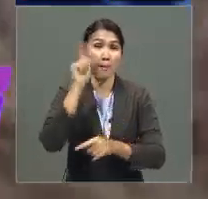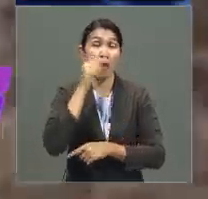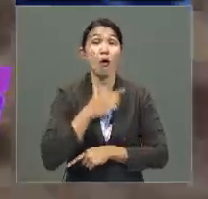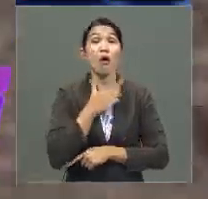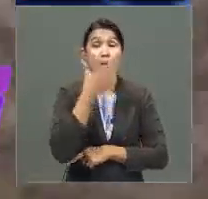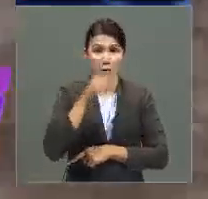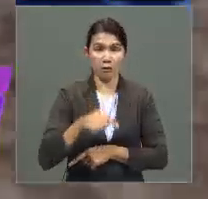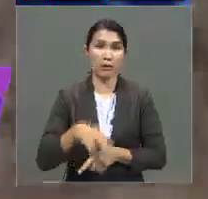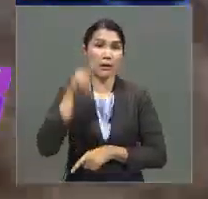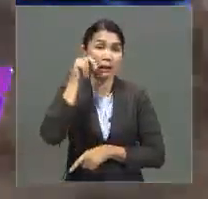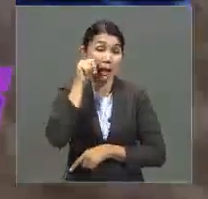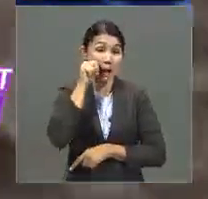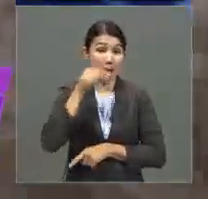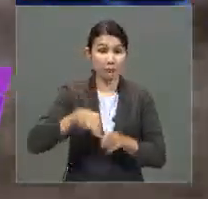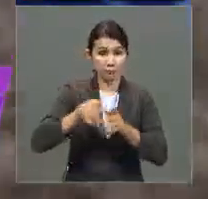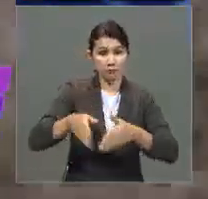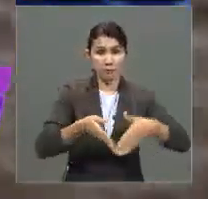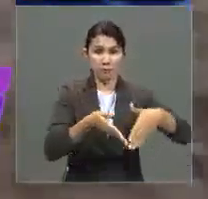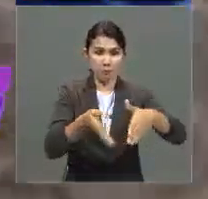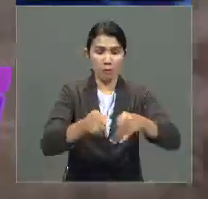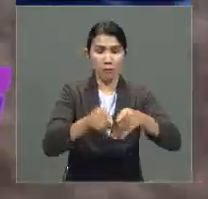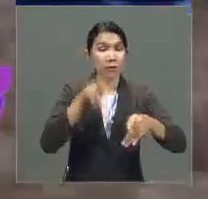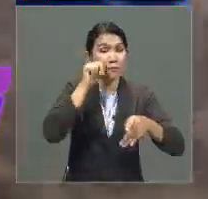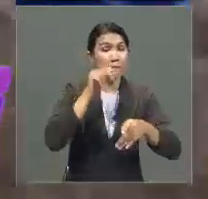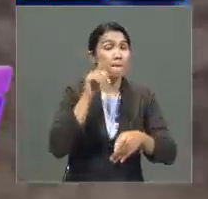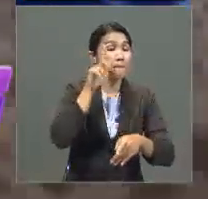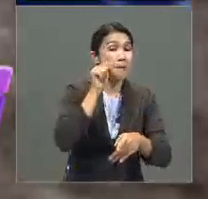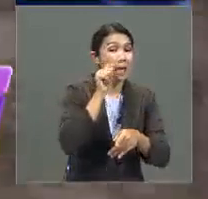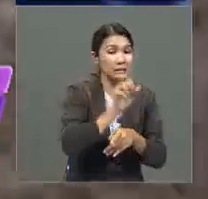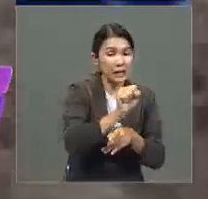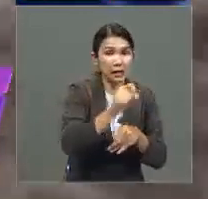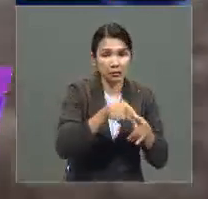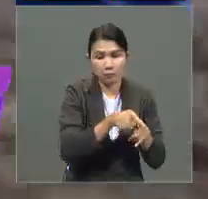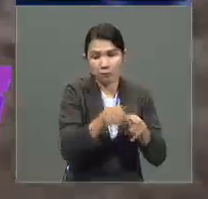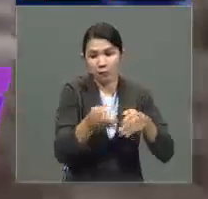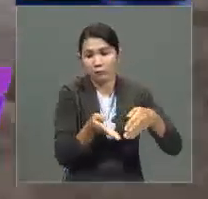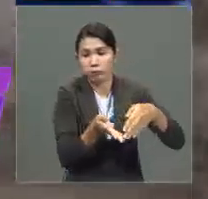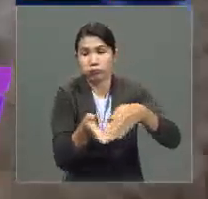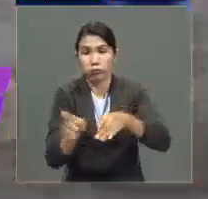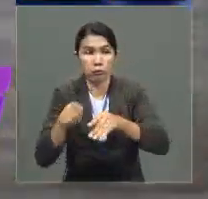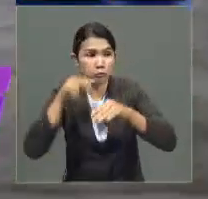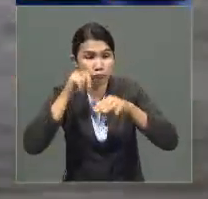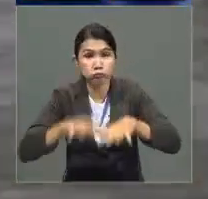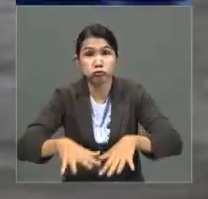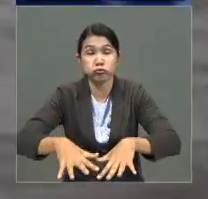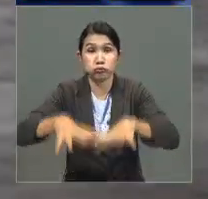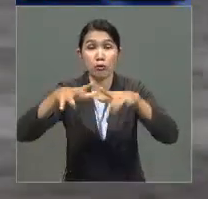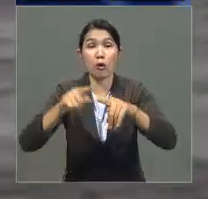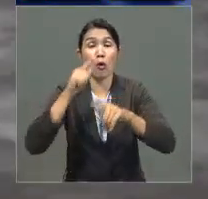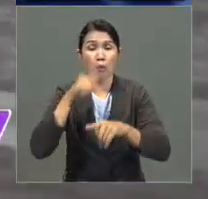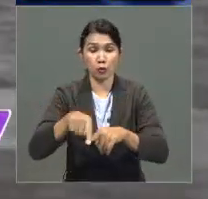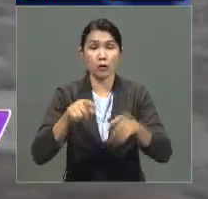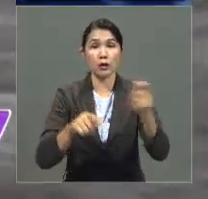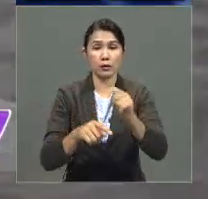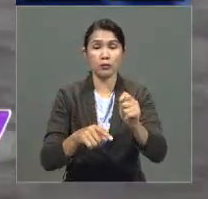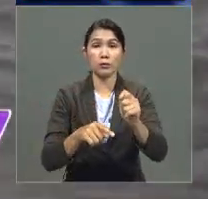อนน้ำจากลำห้วยแม่สงาก็ไหลลงสู่แม่น้ำปายแล้วก็ทะลักเข้ามาท่วมไร่นาของชาวบ้านที่บ้านกุงไม้สักตำบ